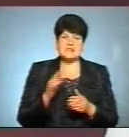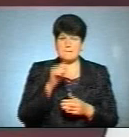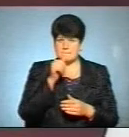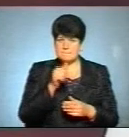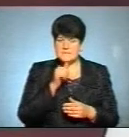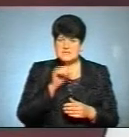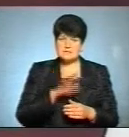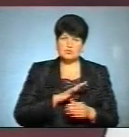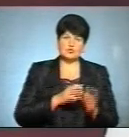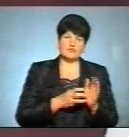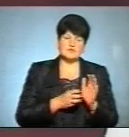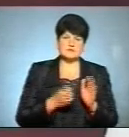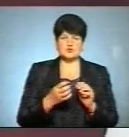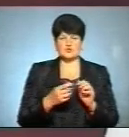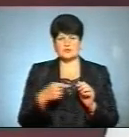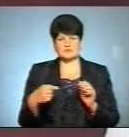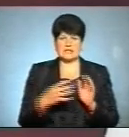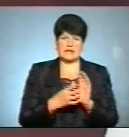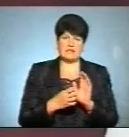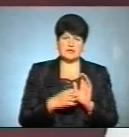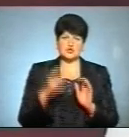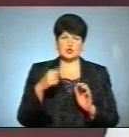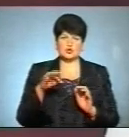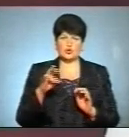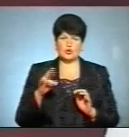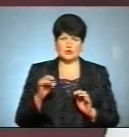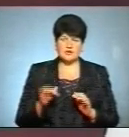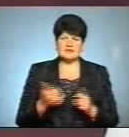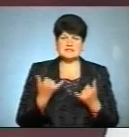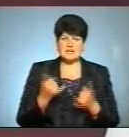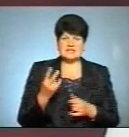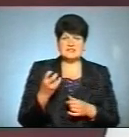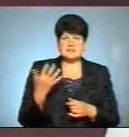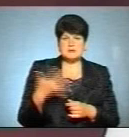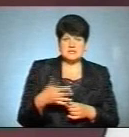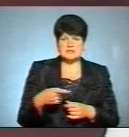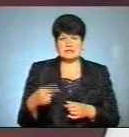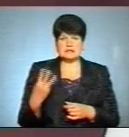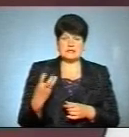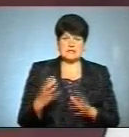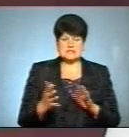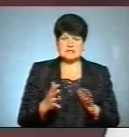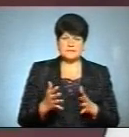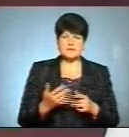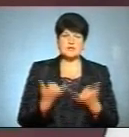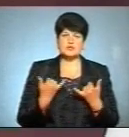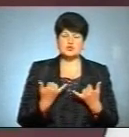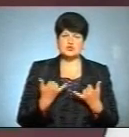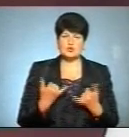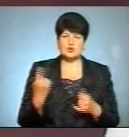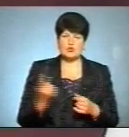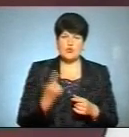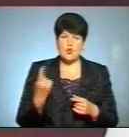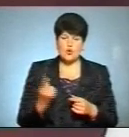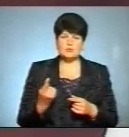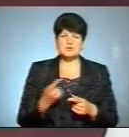були в середньому 800-900 донорів. Зараз 250-300, каже Віра Монастирська. За її словами, на сьогодні область